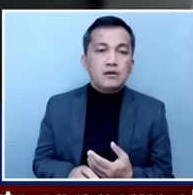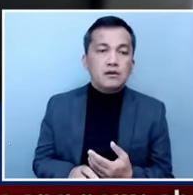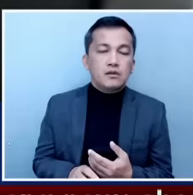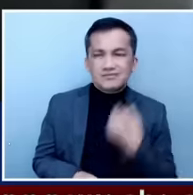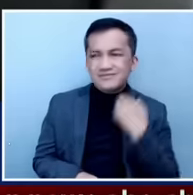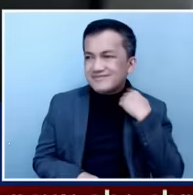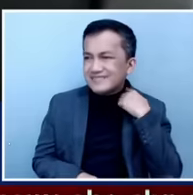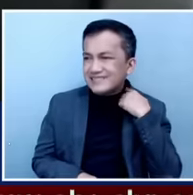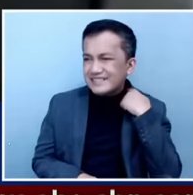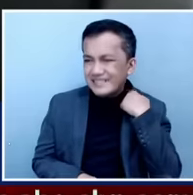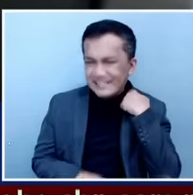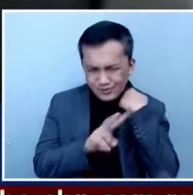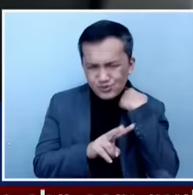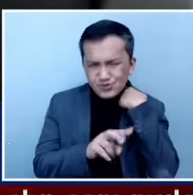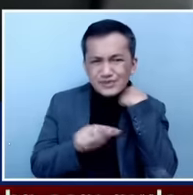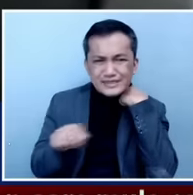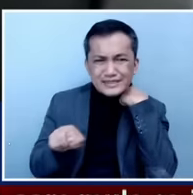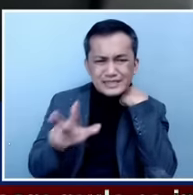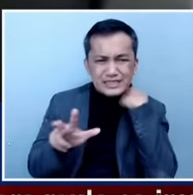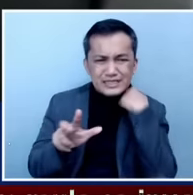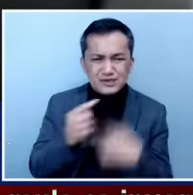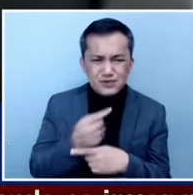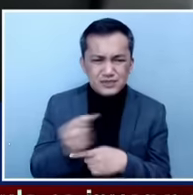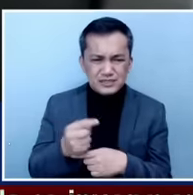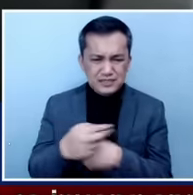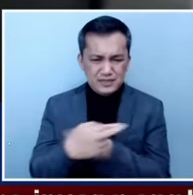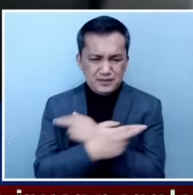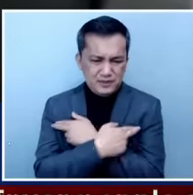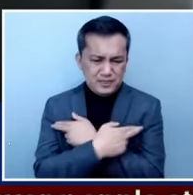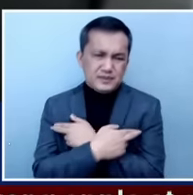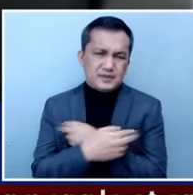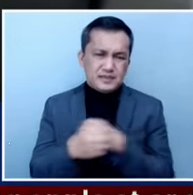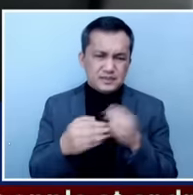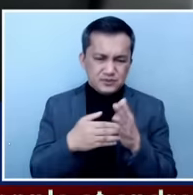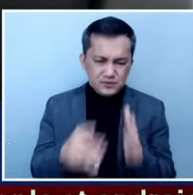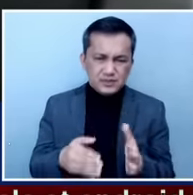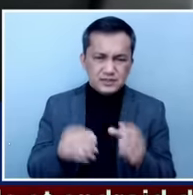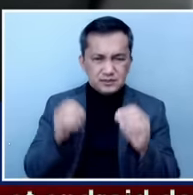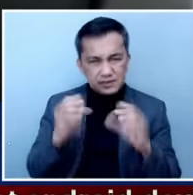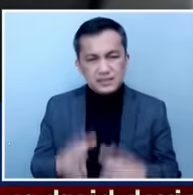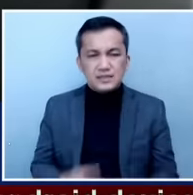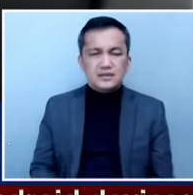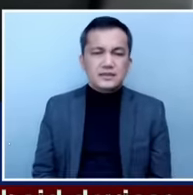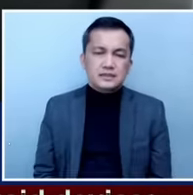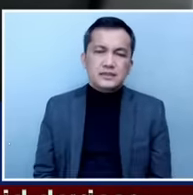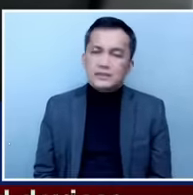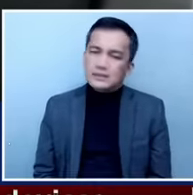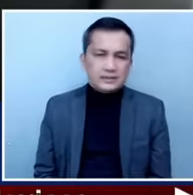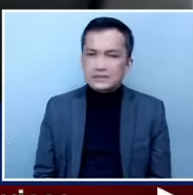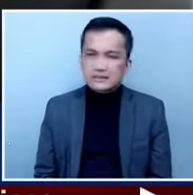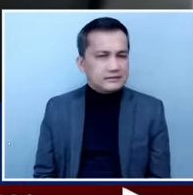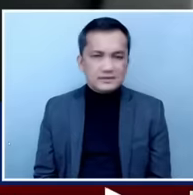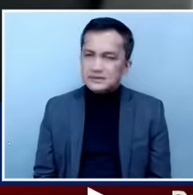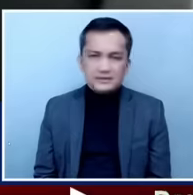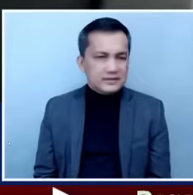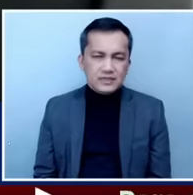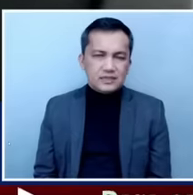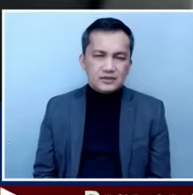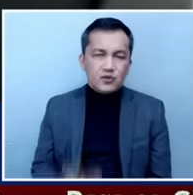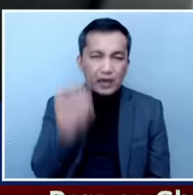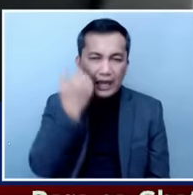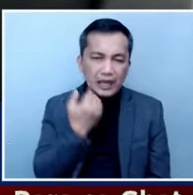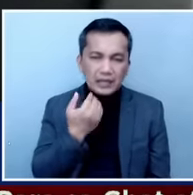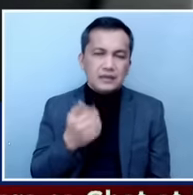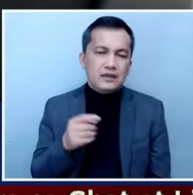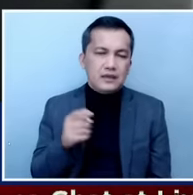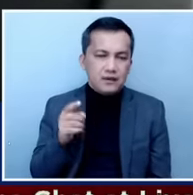yan, 2 or 3 weeks lang ang magiging pahinga ng ating mga students, ng ating mga guro. And of course, hindi yan enough time